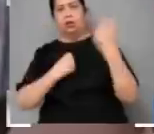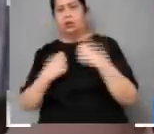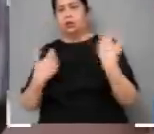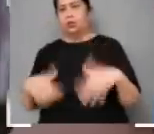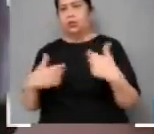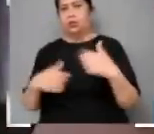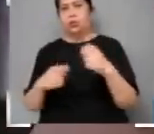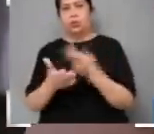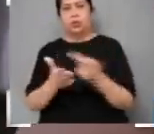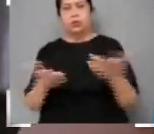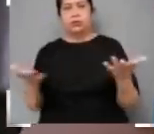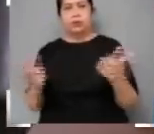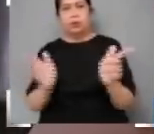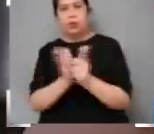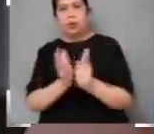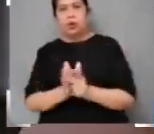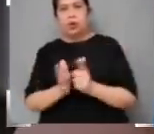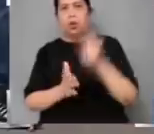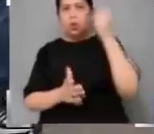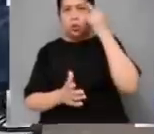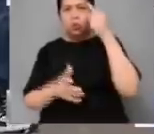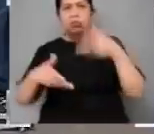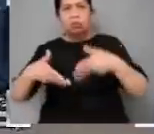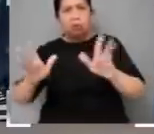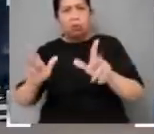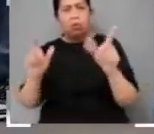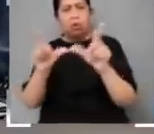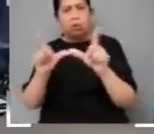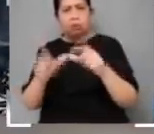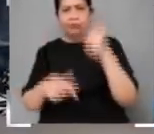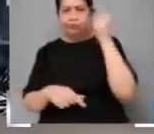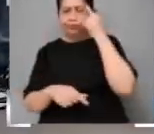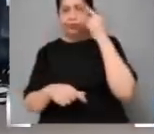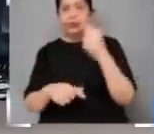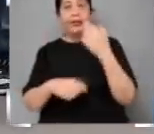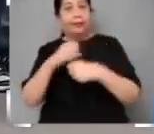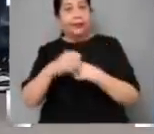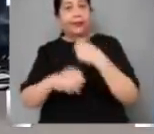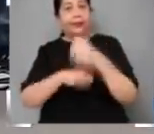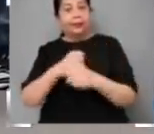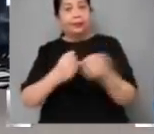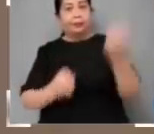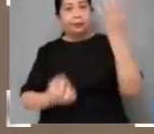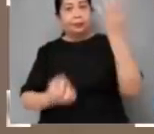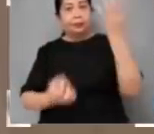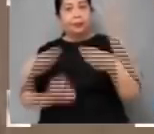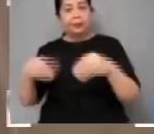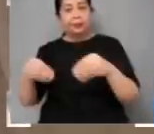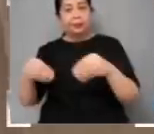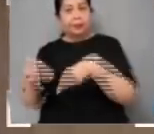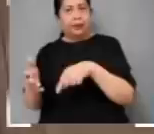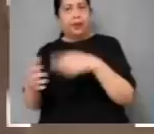na bawal na akala namin eh lisensyado. Kahon-kahon din ang mga paputok na nakumpiska sa tindahang ito matapos makitaan ang